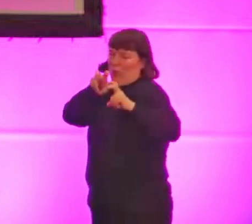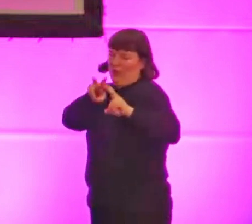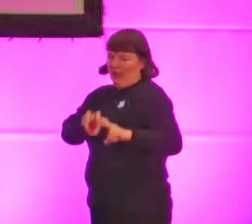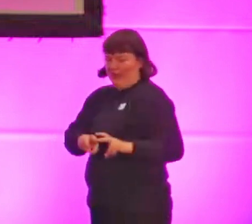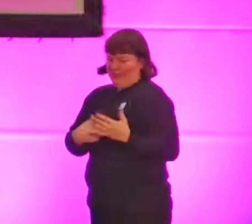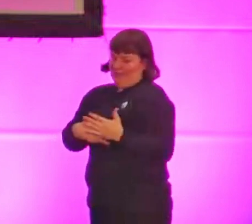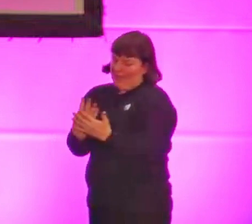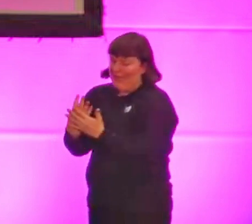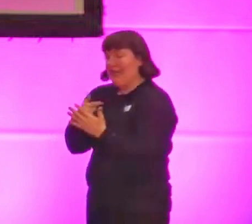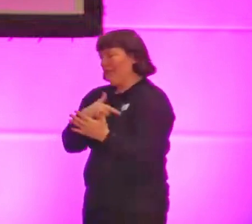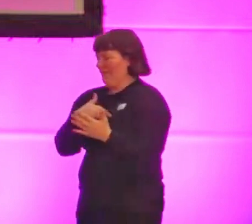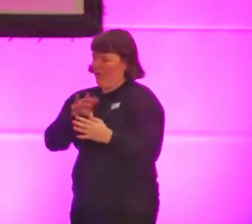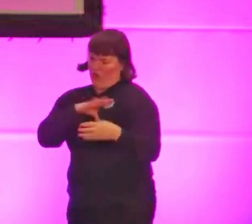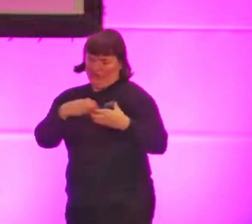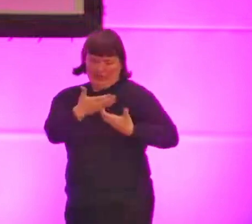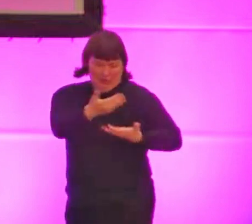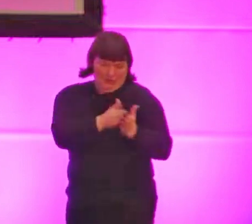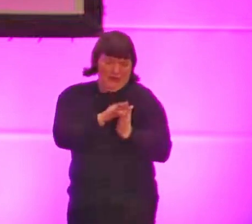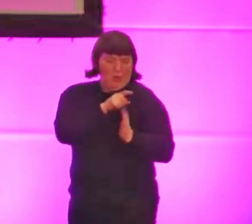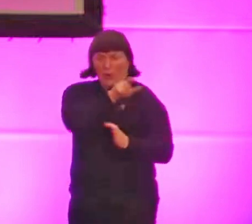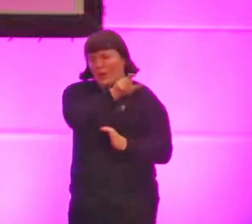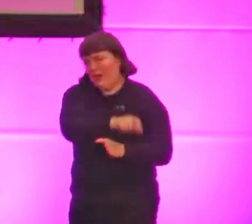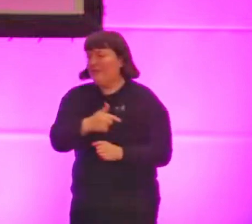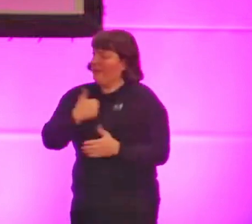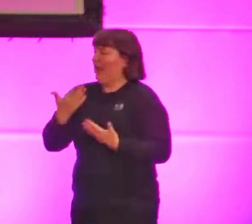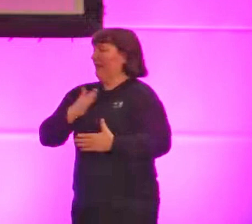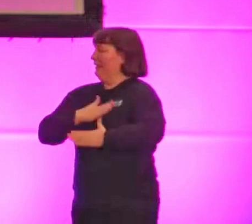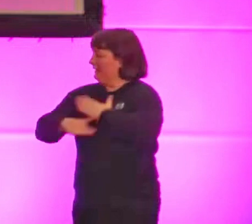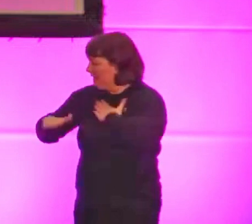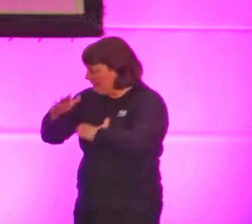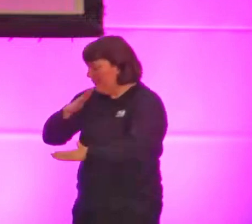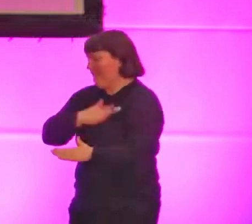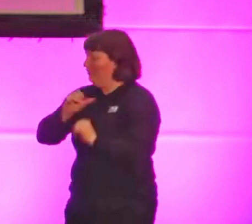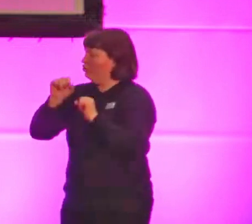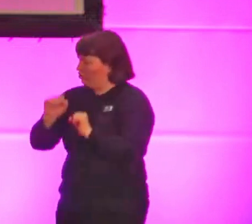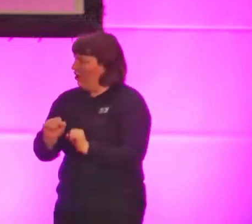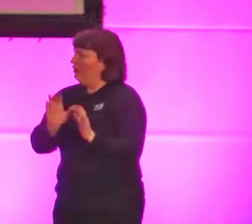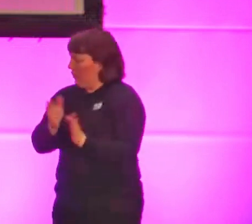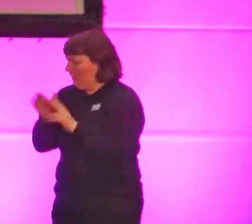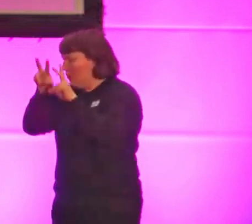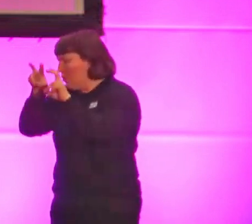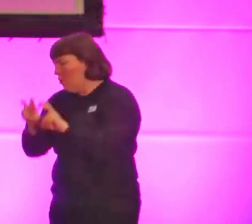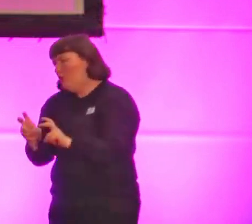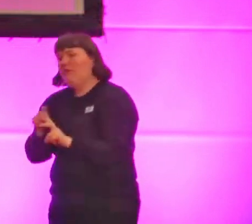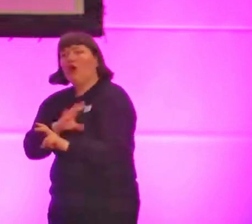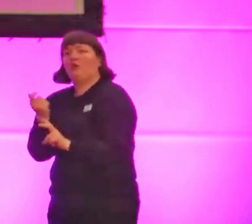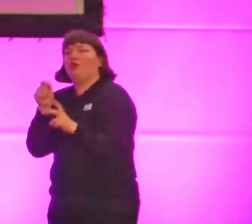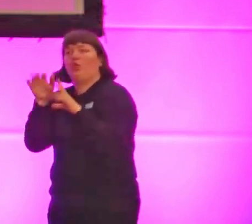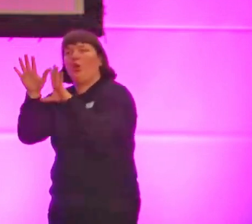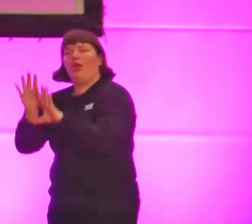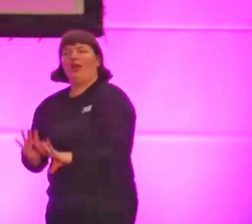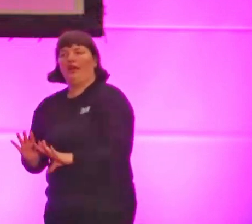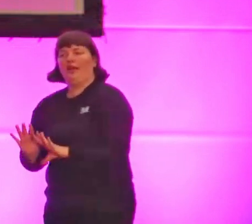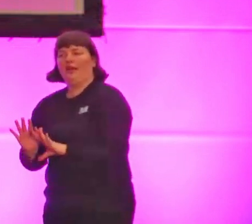att vi samarbetar med åklagaren. Vi är intresserade av att det här utreds. Vi har ingenting att dölja. Det